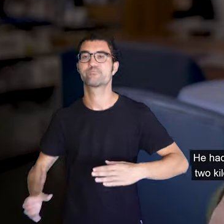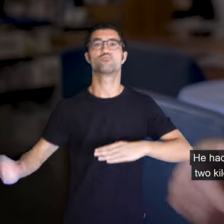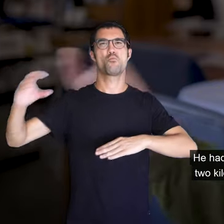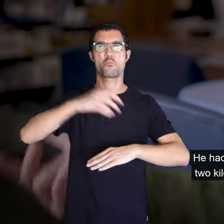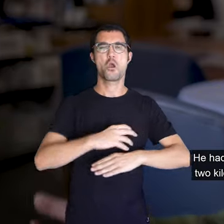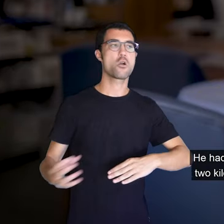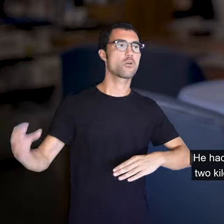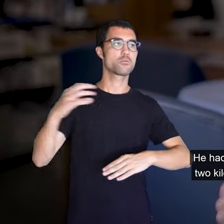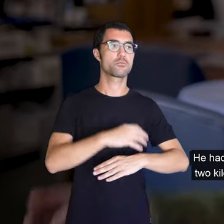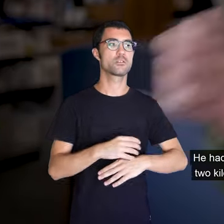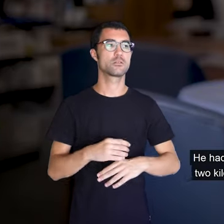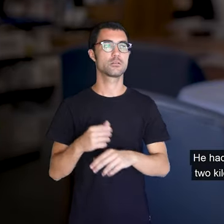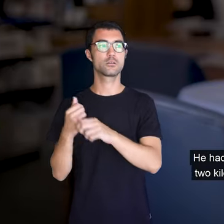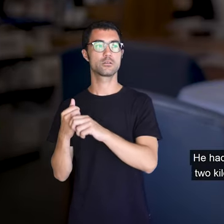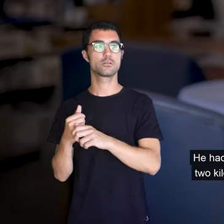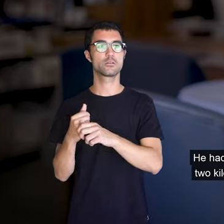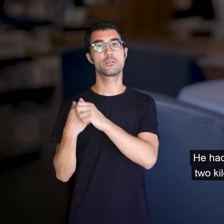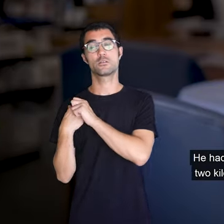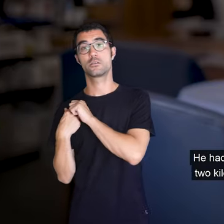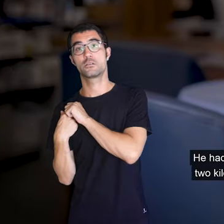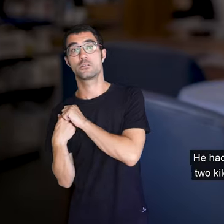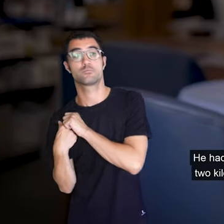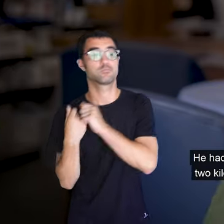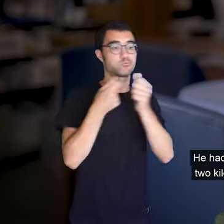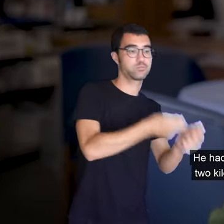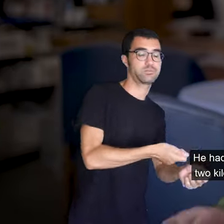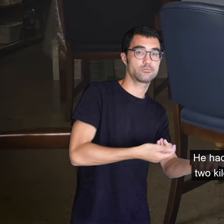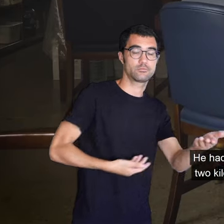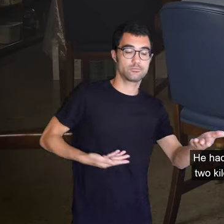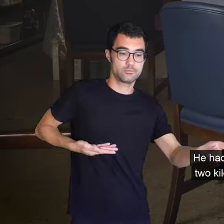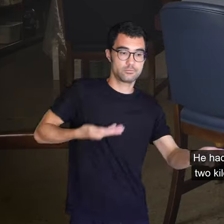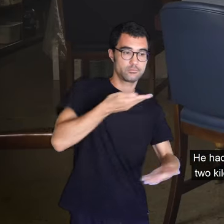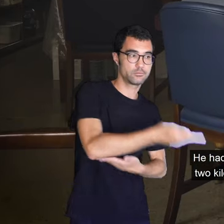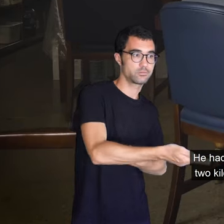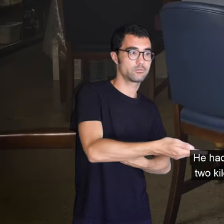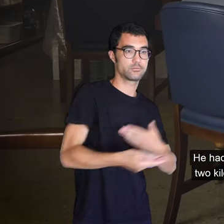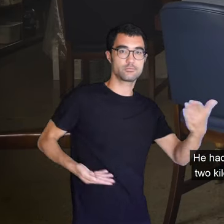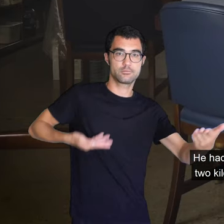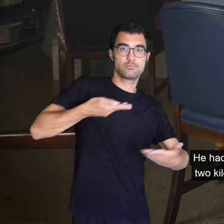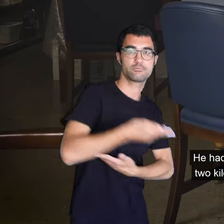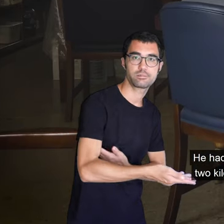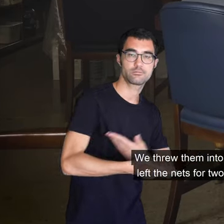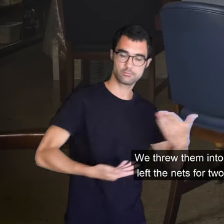perquè tiràvem un sac i carregàvem un penyal per asseure la barca.